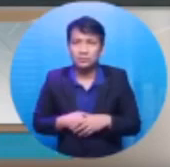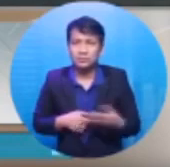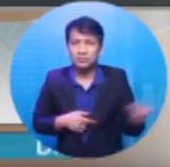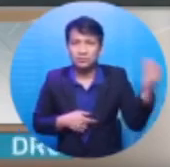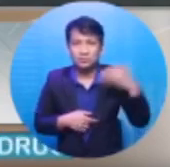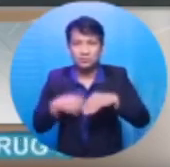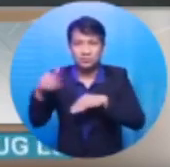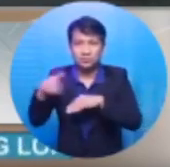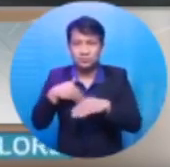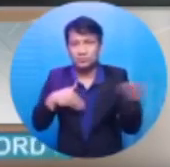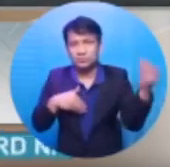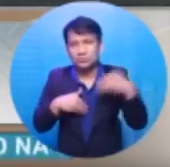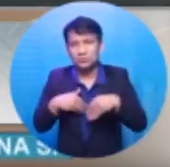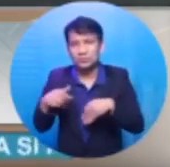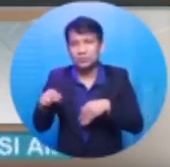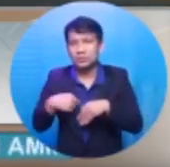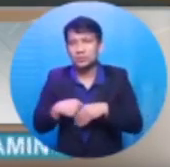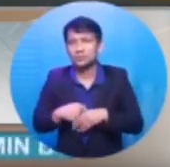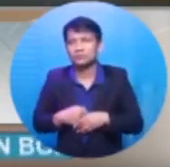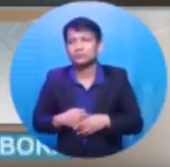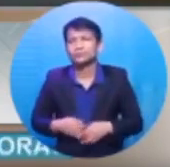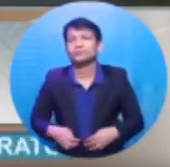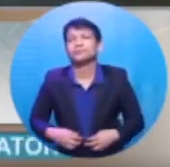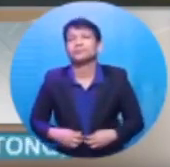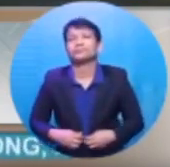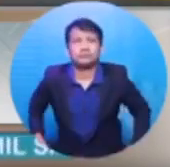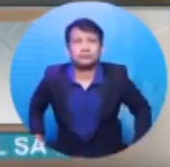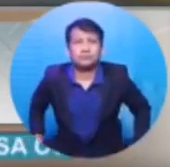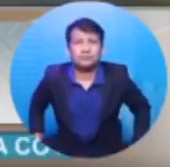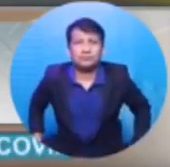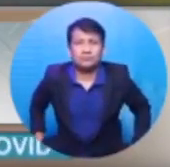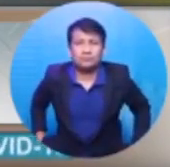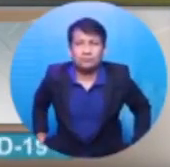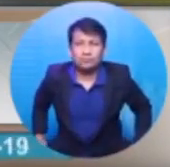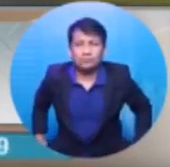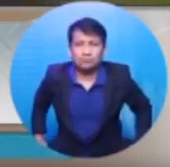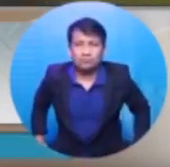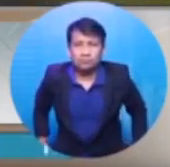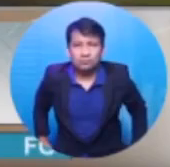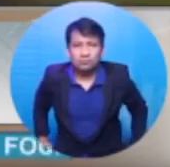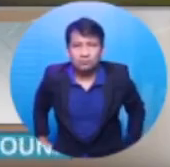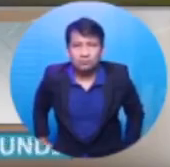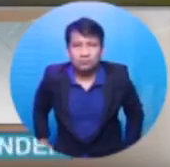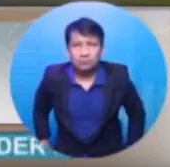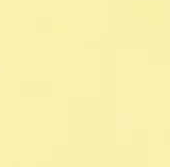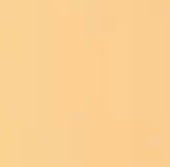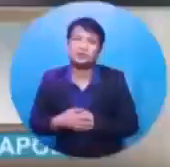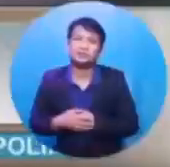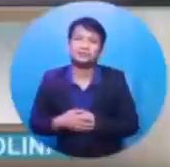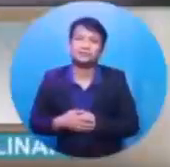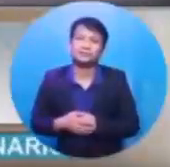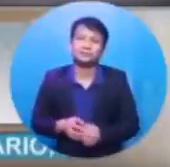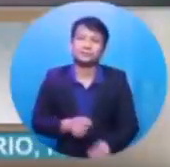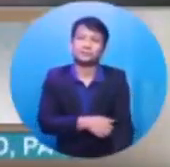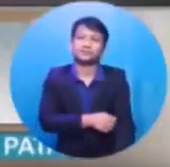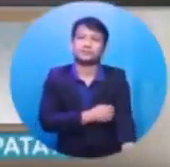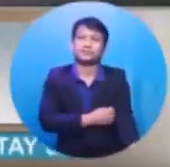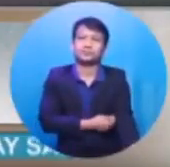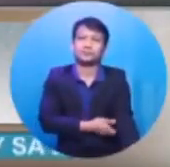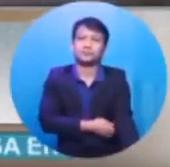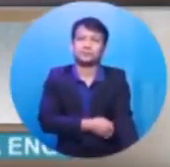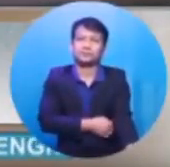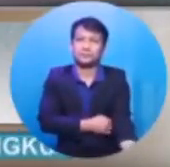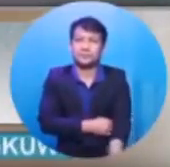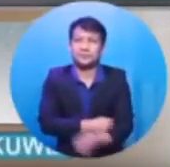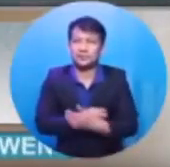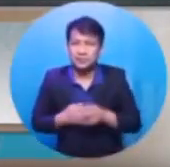po, pinatawag po. Okay, sige po, kausapin ko itong Albuera family. Sige po. Saglit lang po. Kasi sir, sinisin lang kami. Good morning po, good morning. Kayo